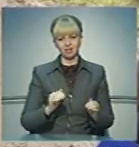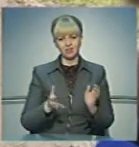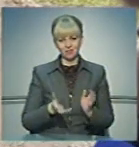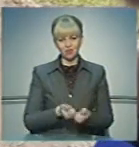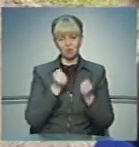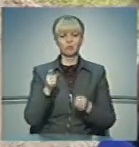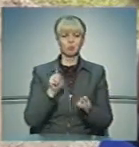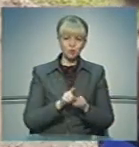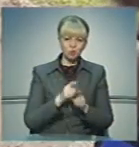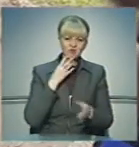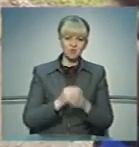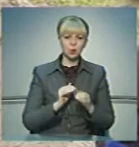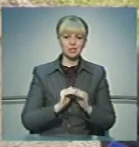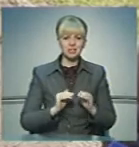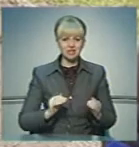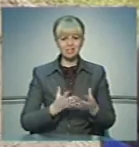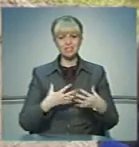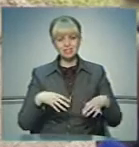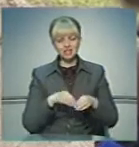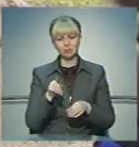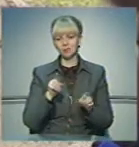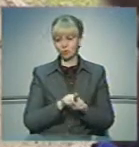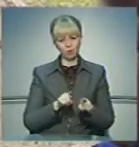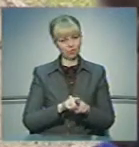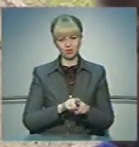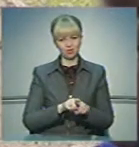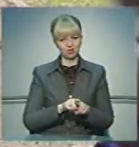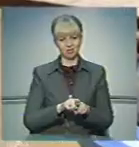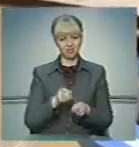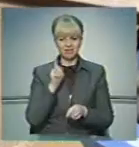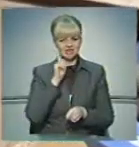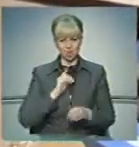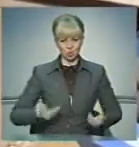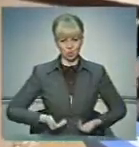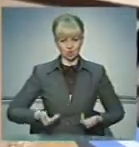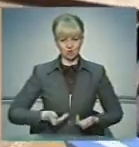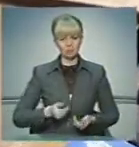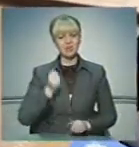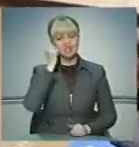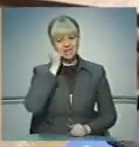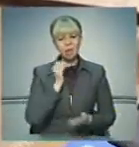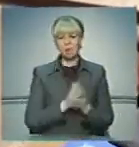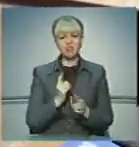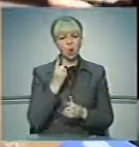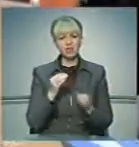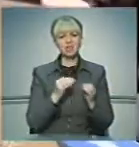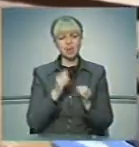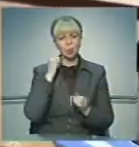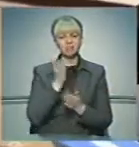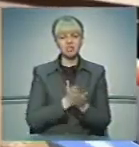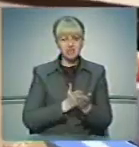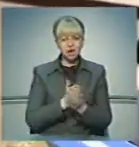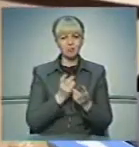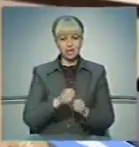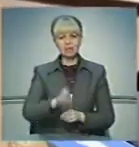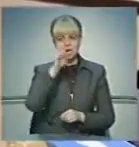них теж свої сім'ї, свої діти, їм теж не дуже сладко жиятися. Старенька має не один десяток років стажу, за